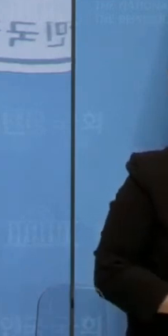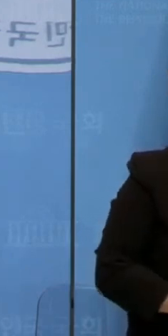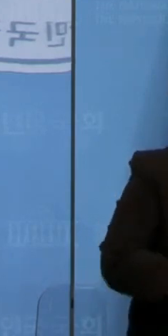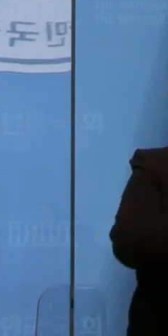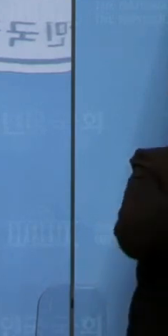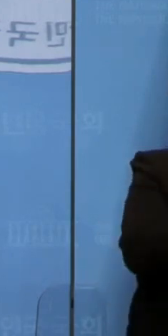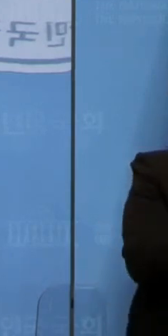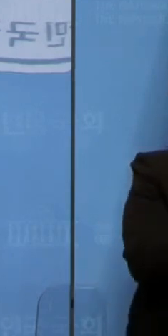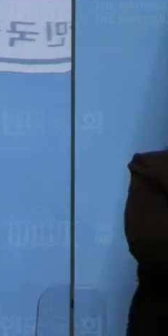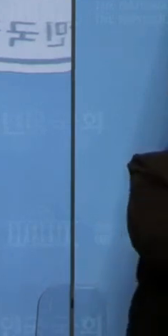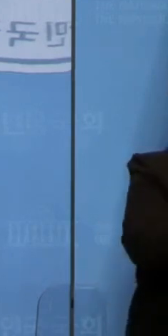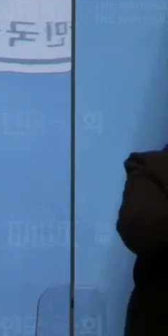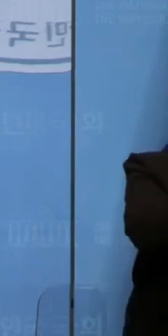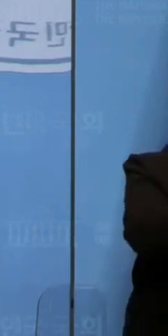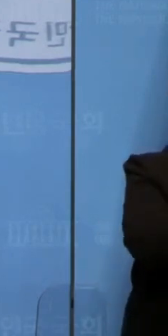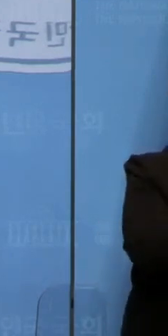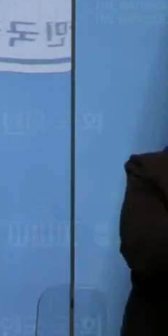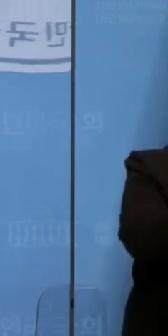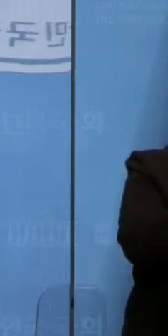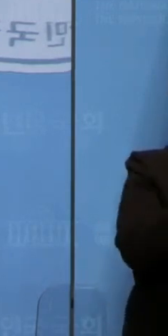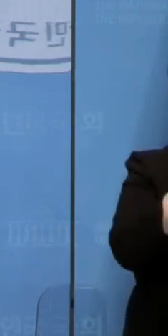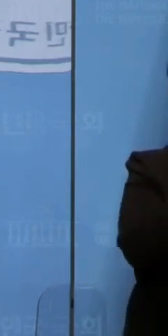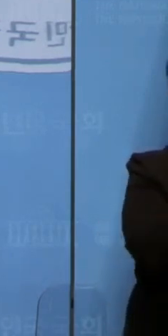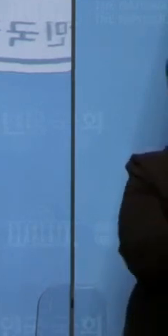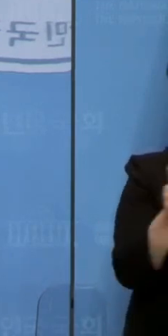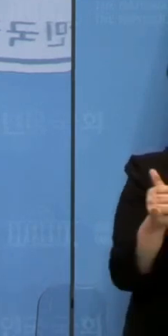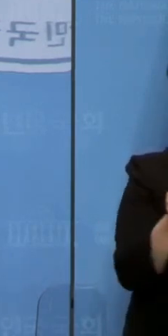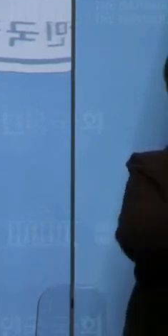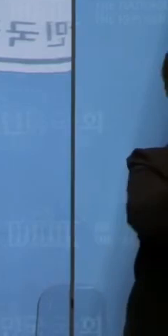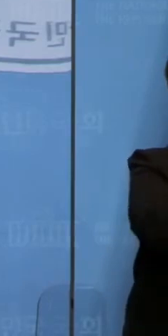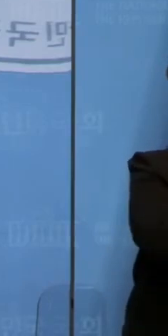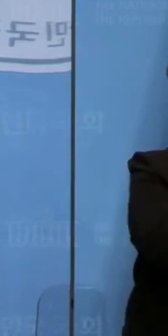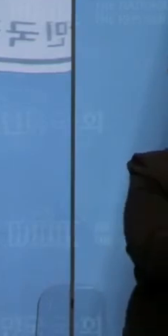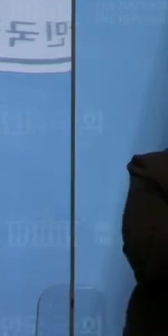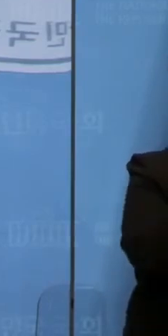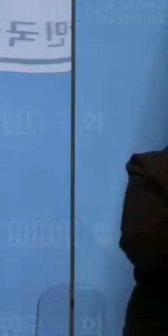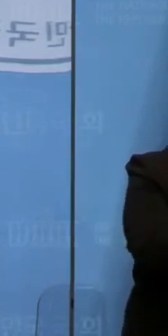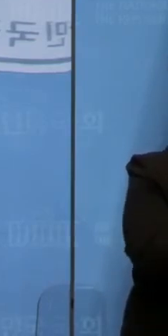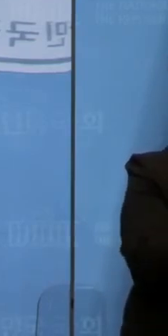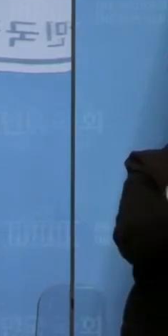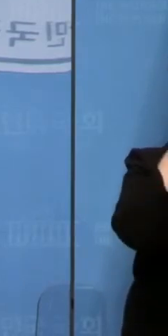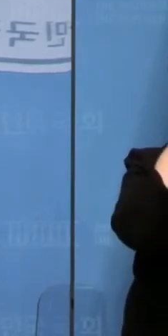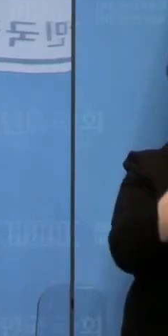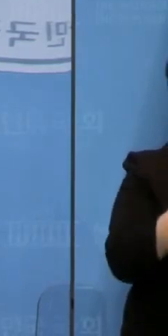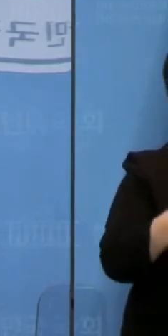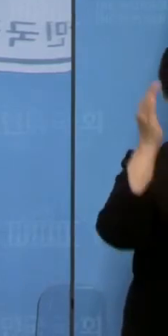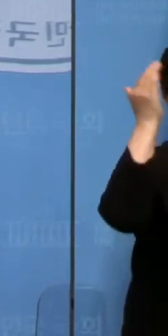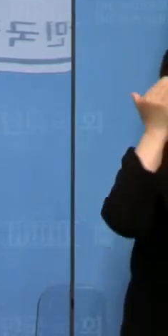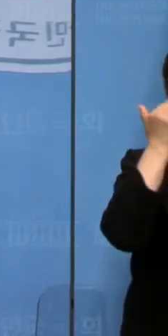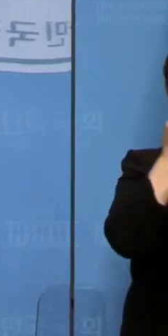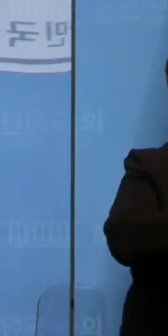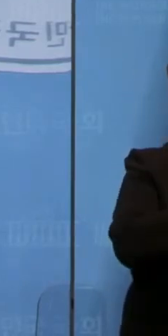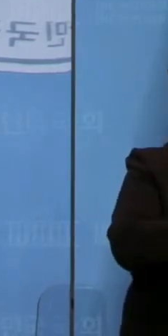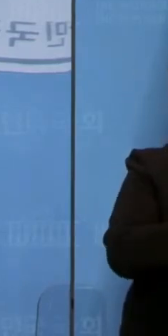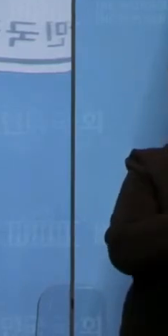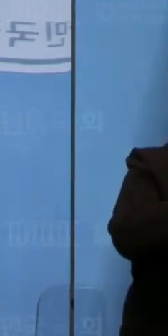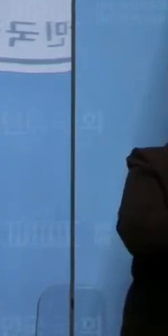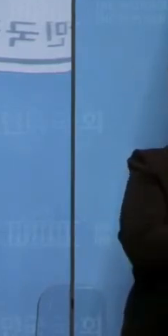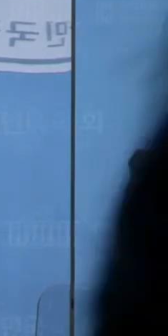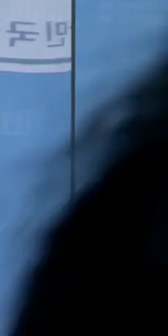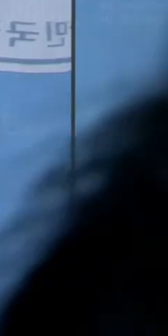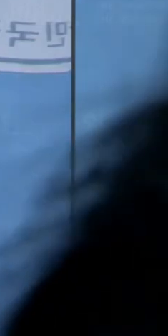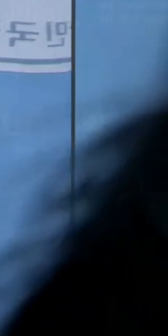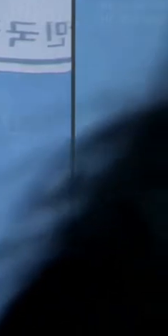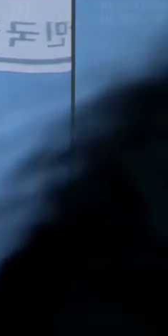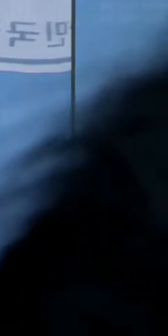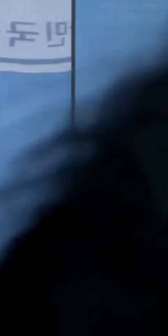이제 야권은 국민들께 선거 후에 새로운 대한민국을 만들겠다는 각오를